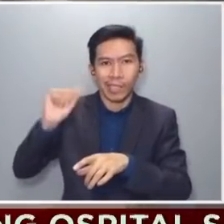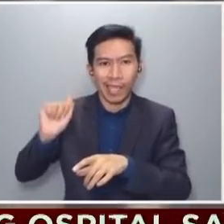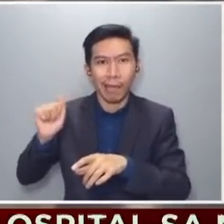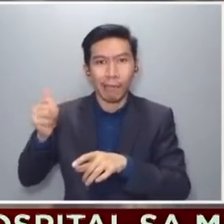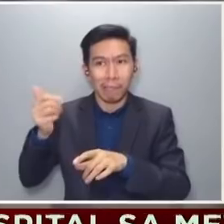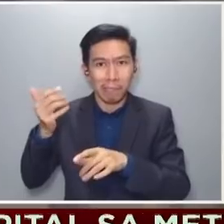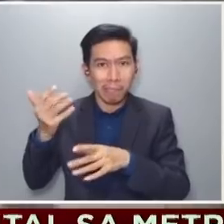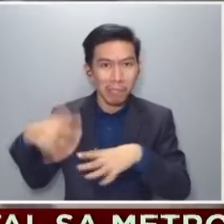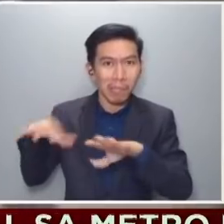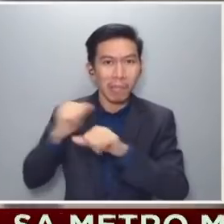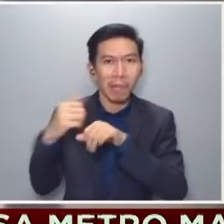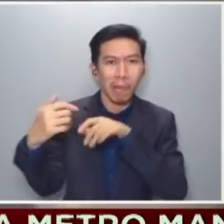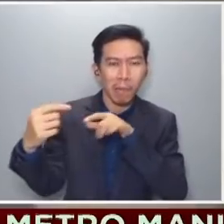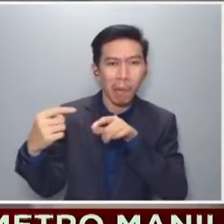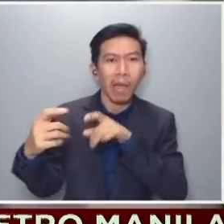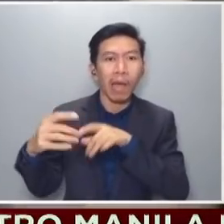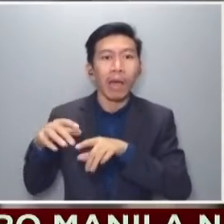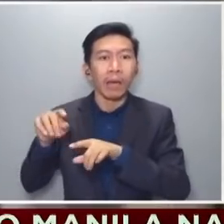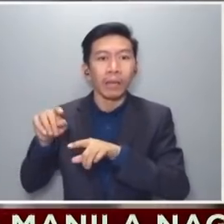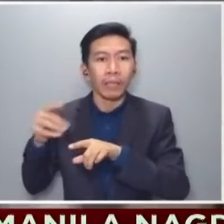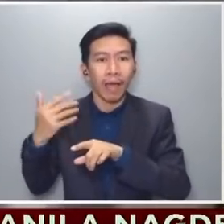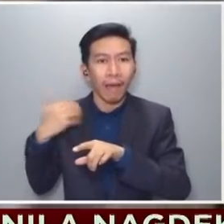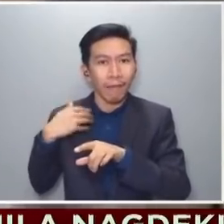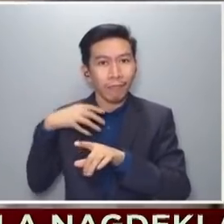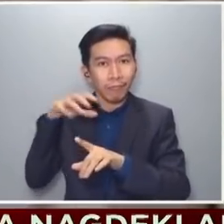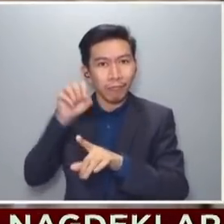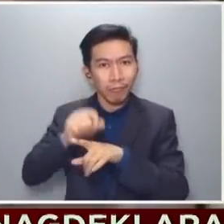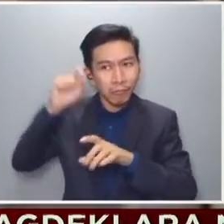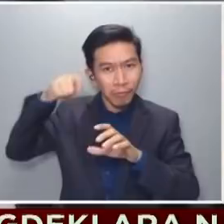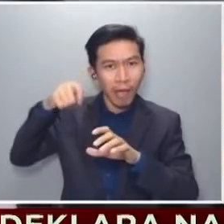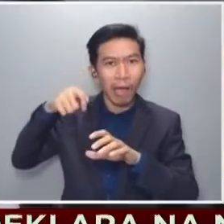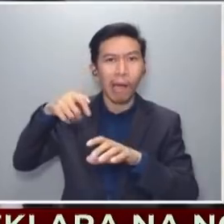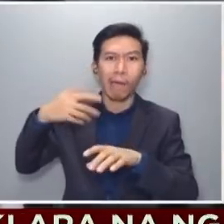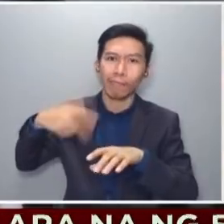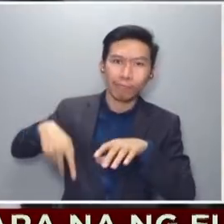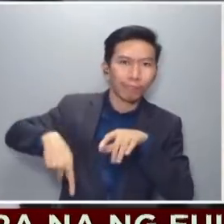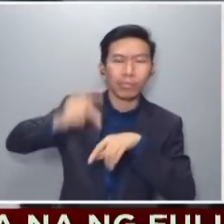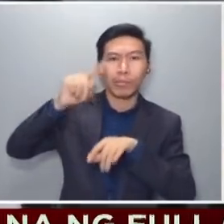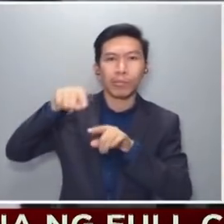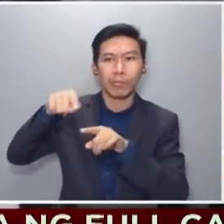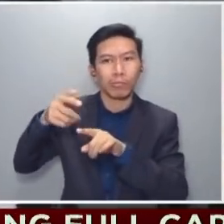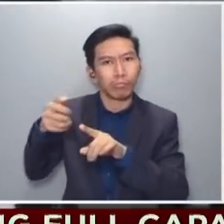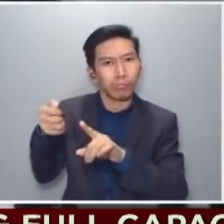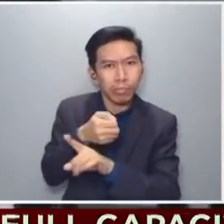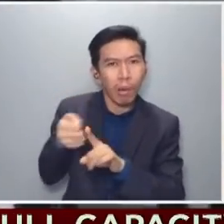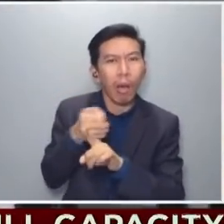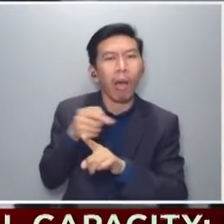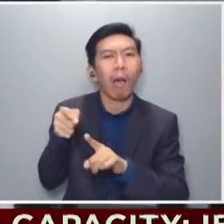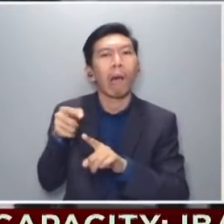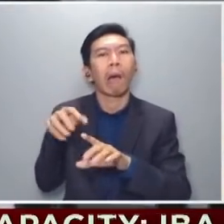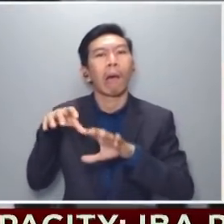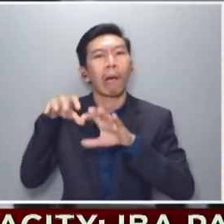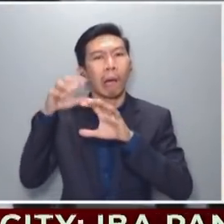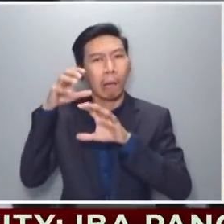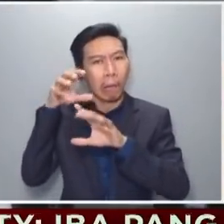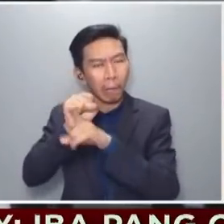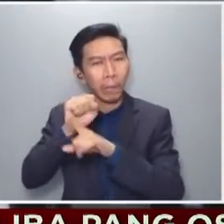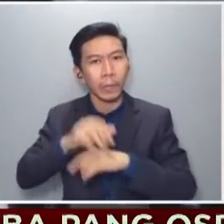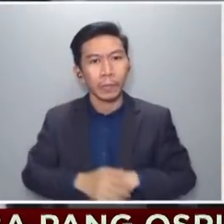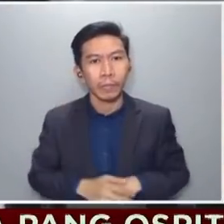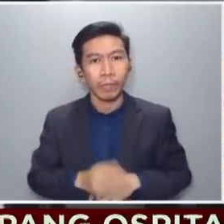ang pagsusundot ng baril at paninipa sa kanila. Sana naiwasan yun. Kaya lang, sa ganun sitwasyon